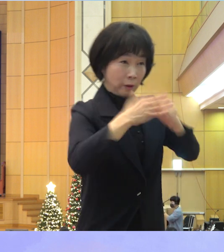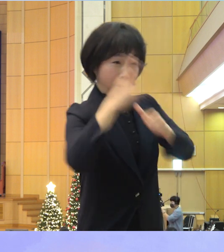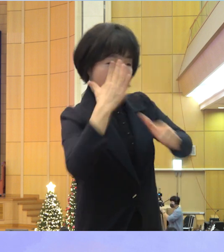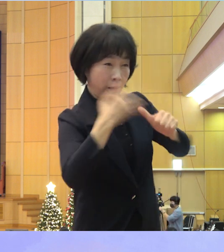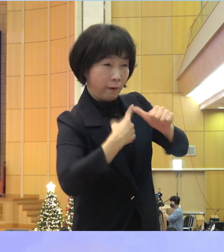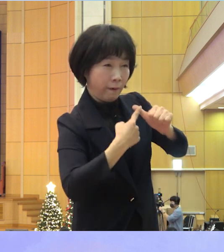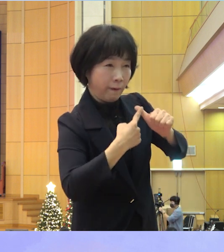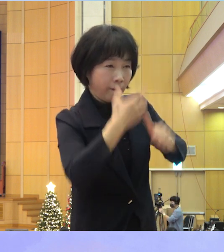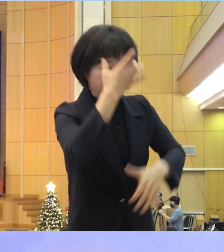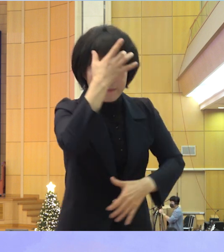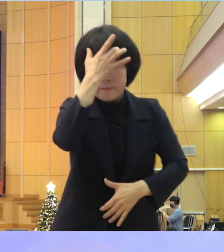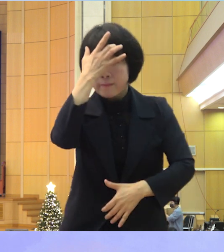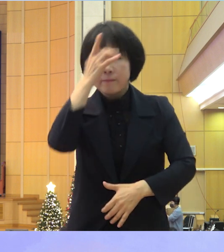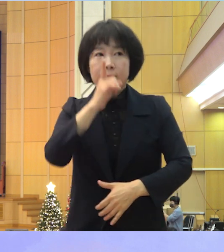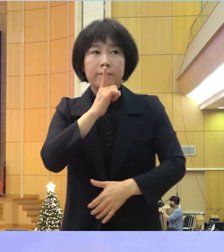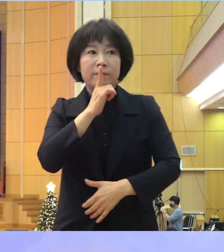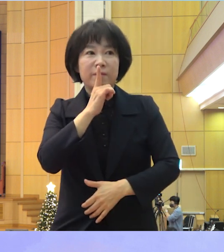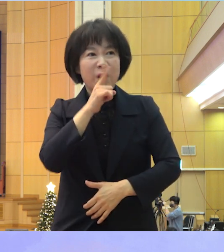당신은 참